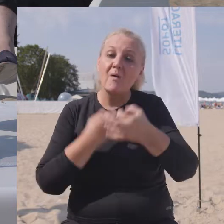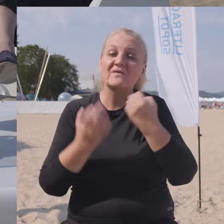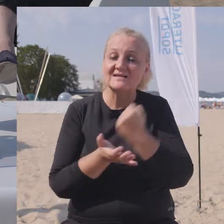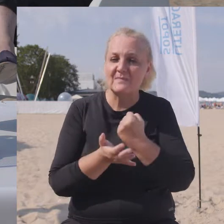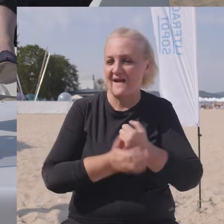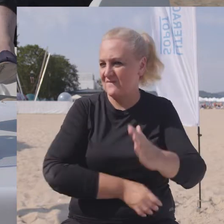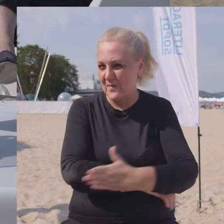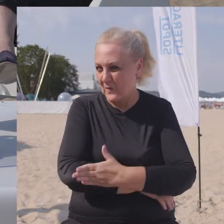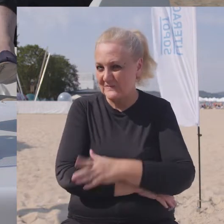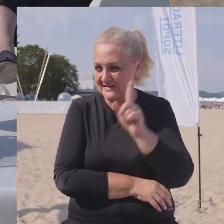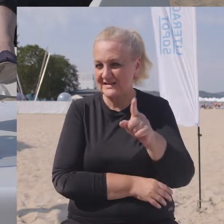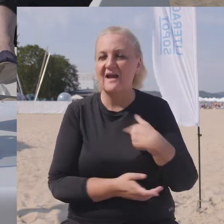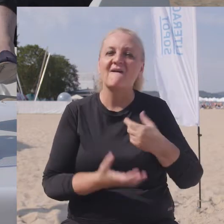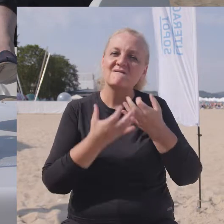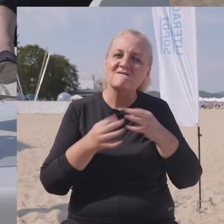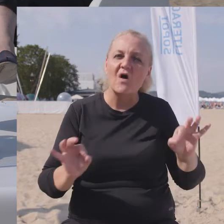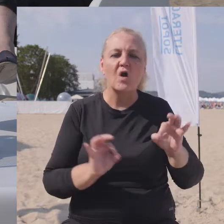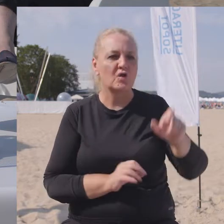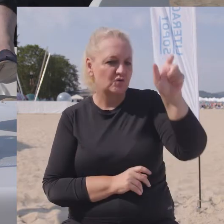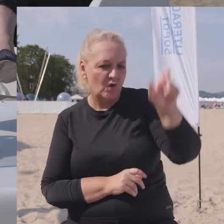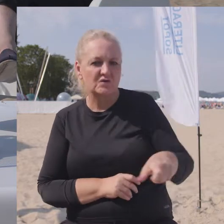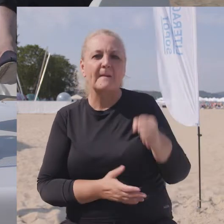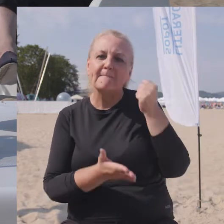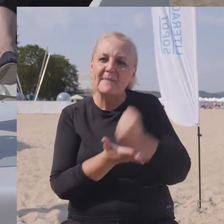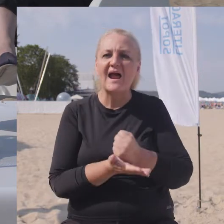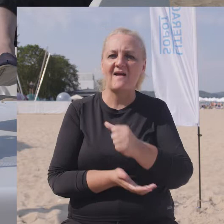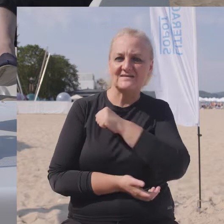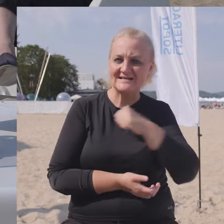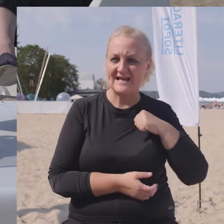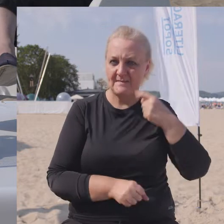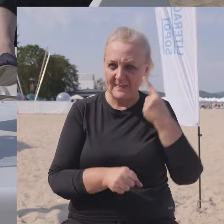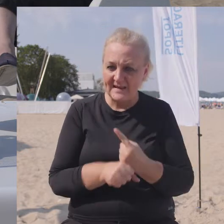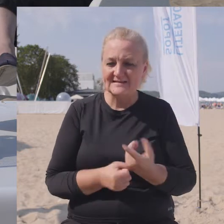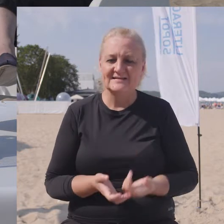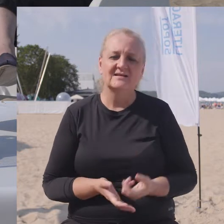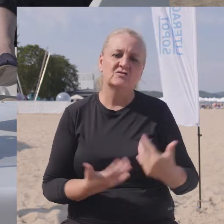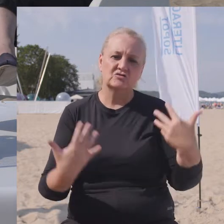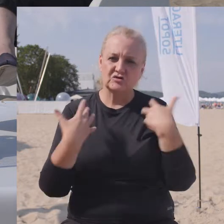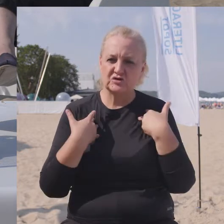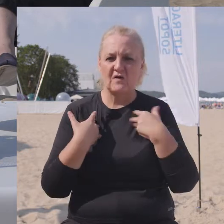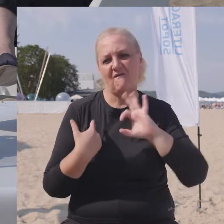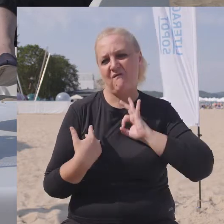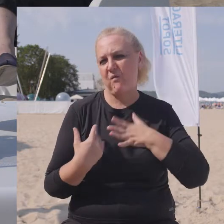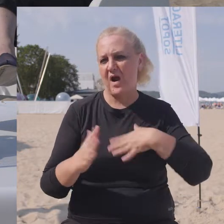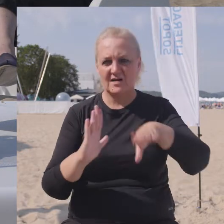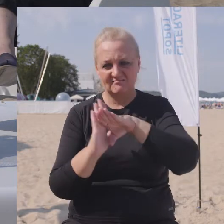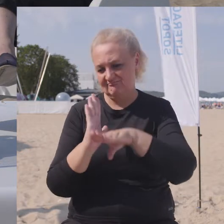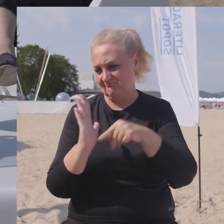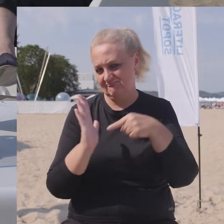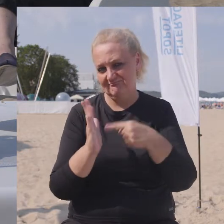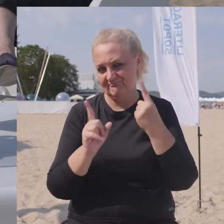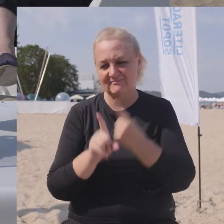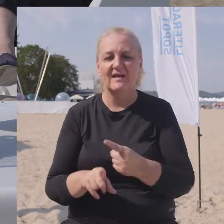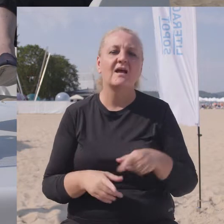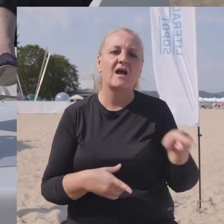sprawach podstawowych, takie jak wolność jednostki, prawo do samodecydowania, do życia według własnego scenariusza albo,